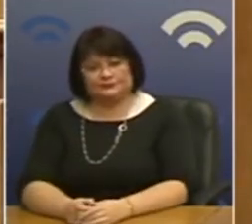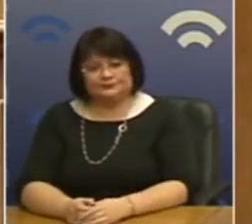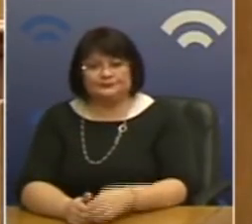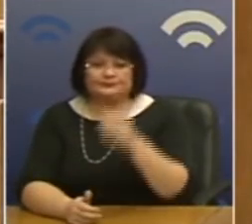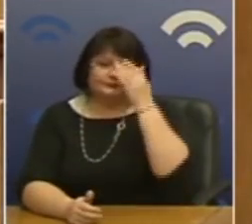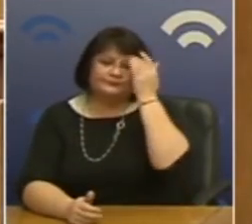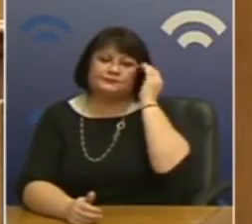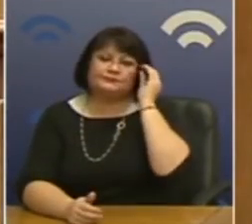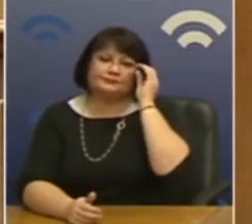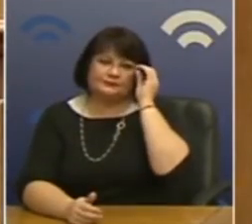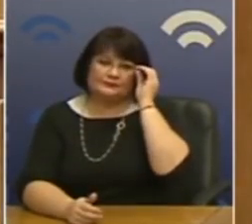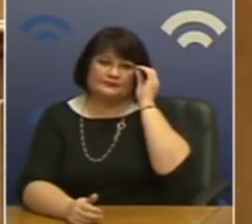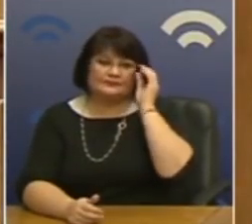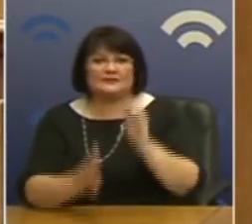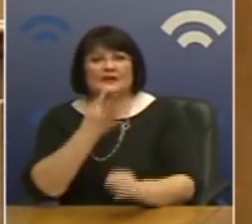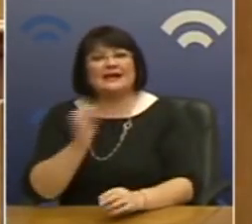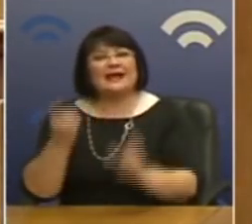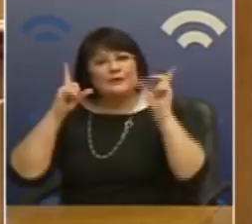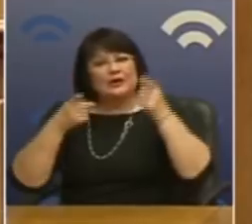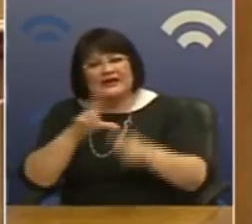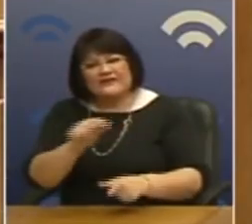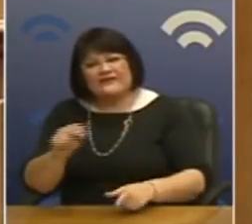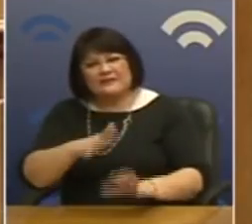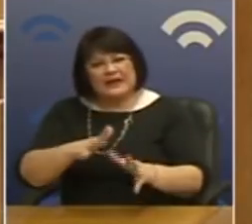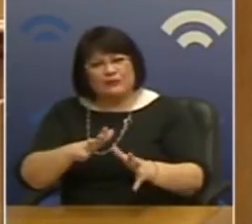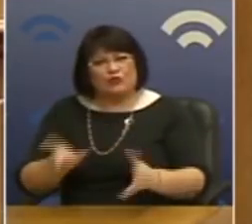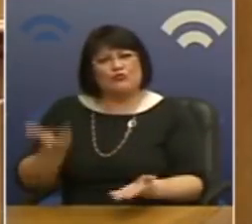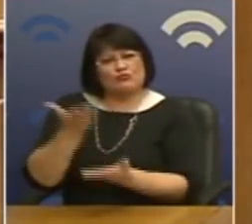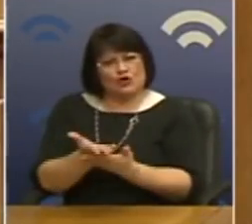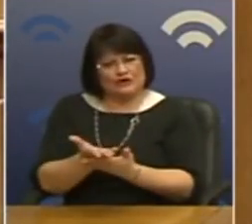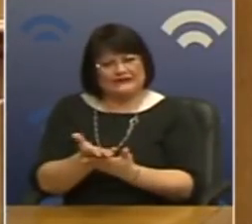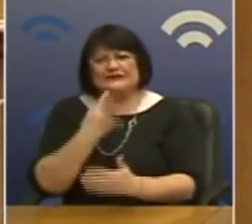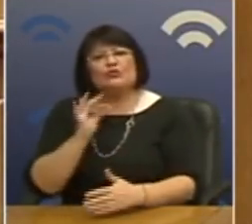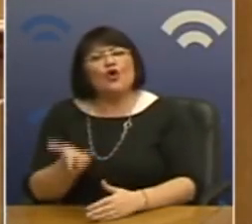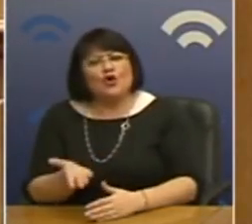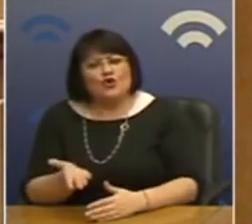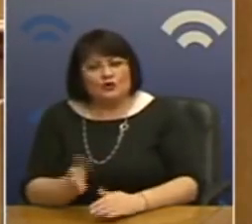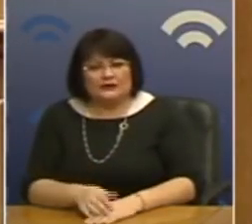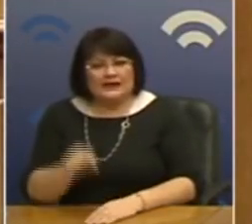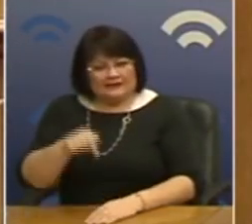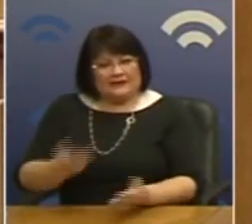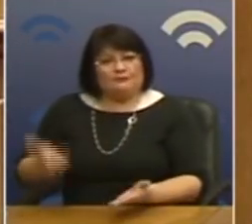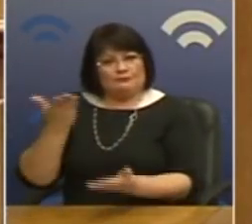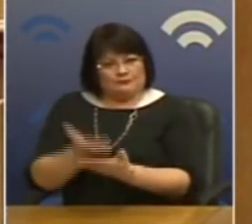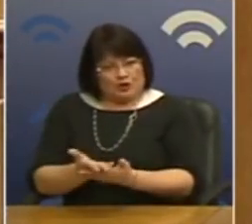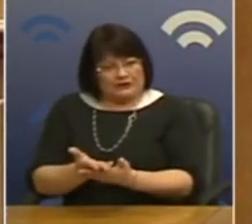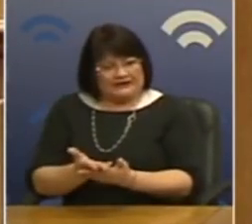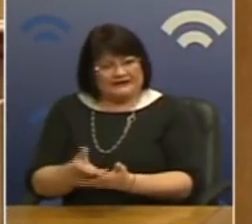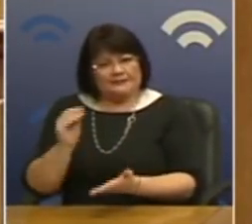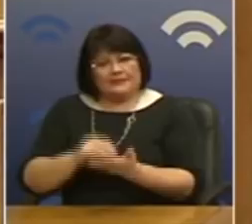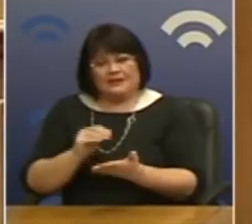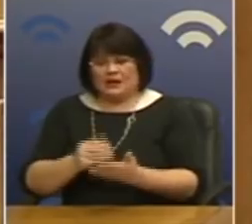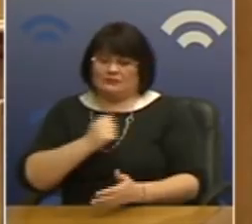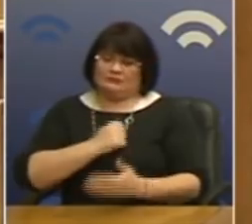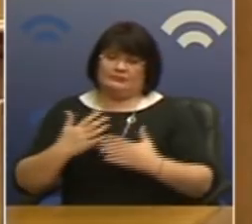Παρόμοια πρόταση είχε παλιότερα και η Νέα Δημοκρατία. Για ποιο λόγο? Γιατί αυτή η πρόταση, που επαναλαμβάνω κατά τη γνώμη